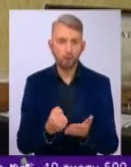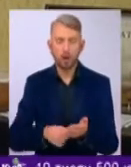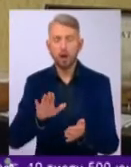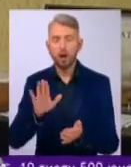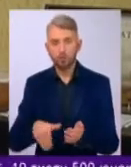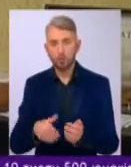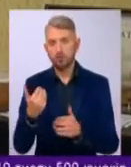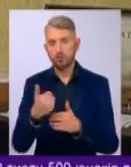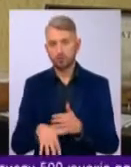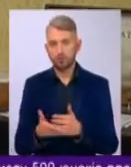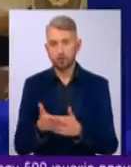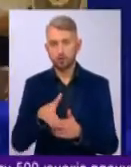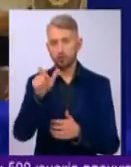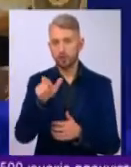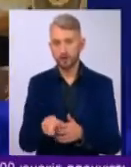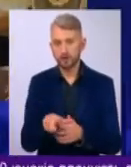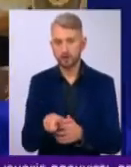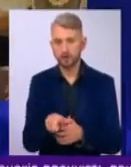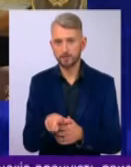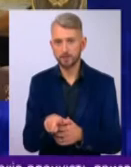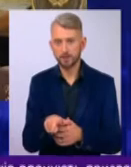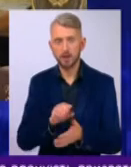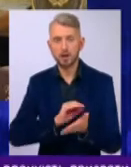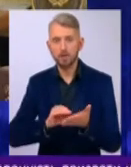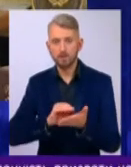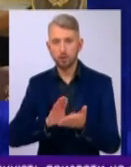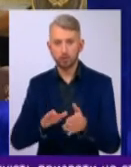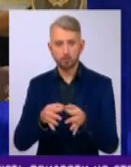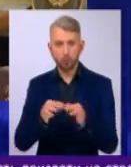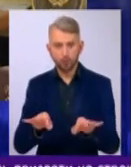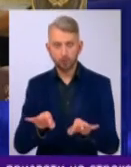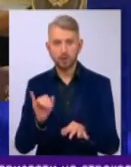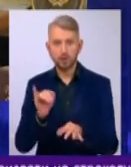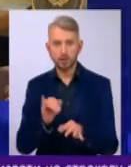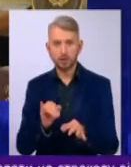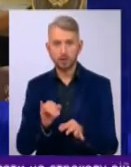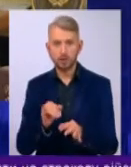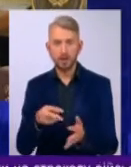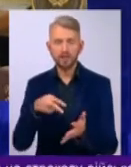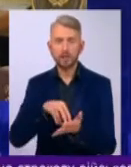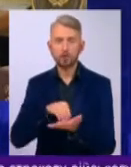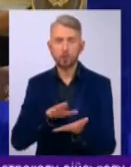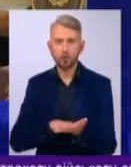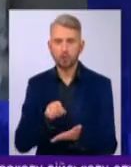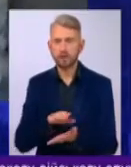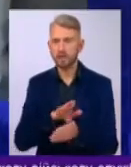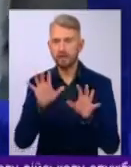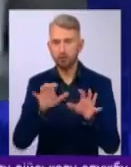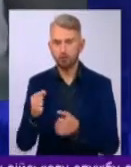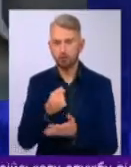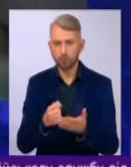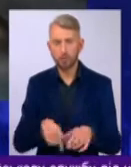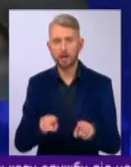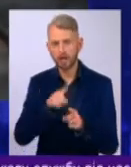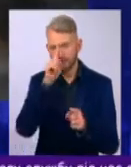ми людині вписуємо в дозвіл і, скажімо так, ставимо на облік цю незаконну зброю. Такі